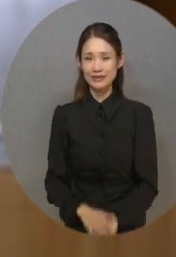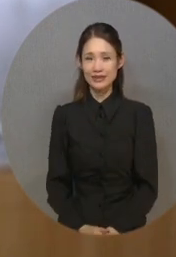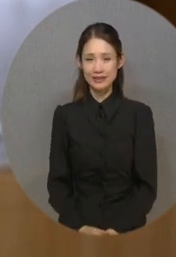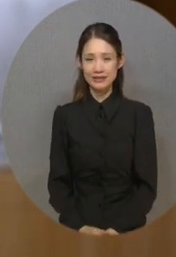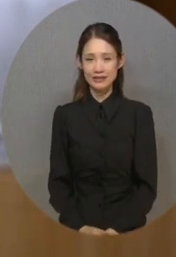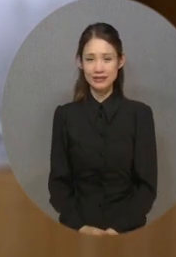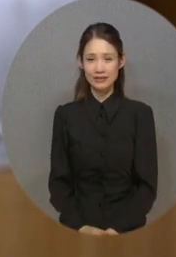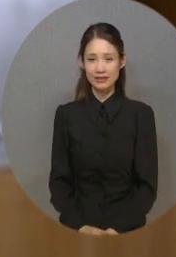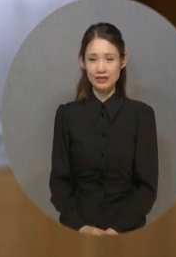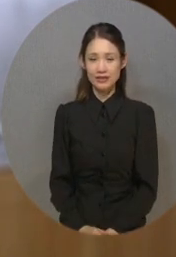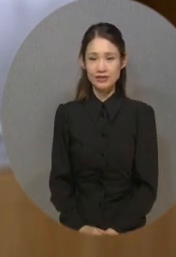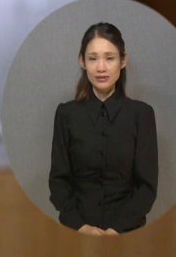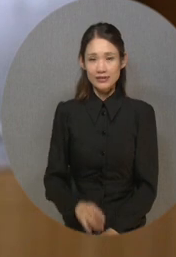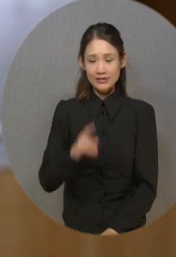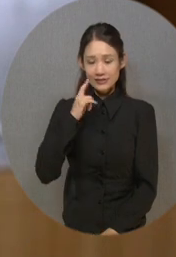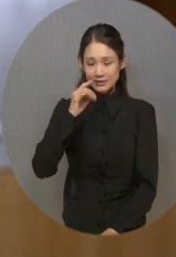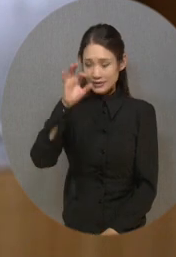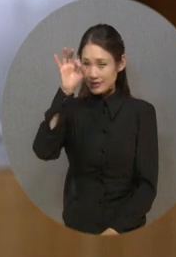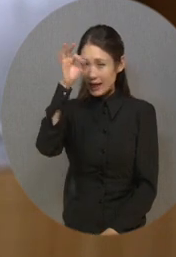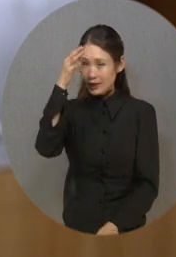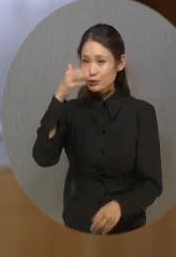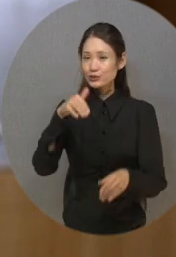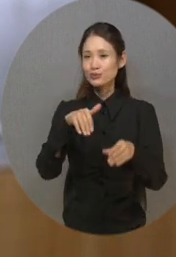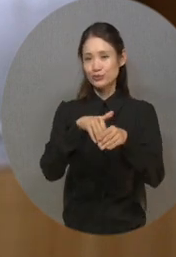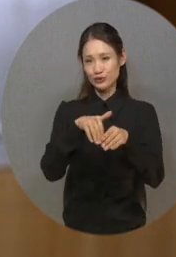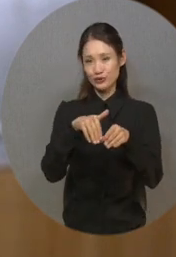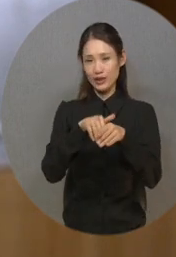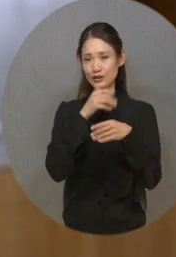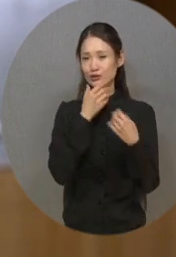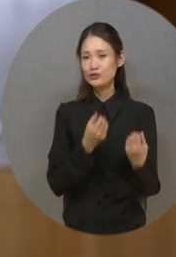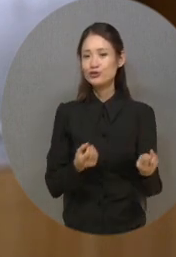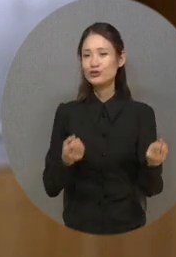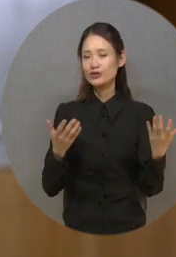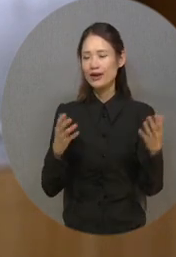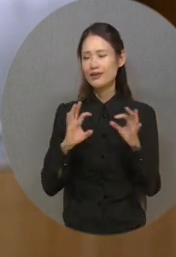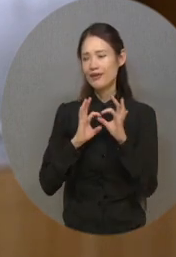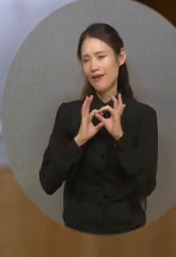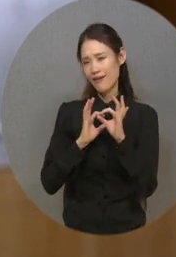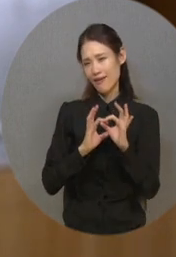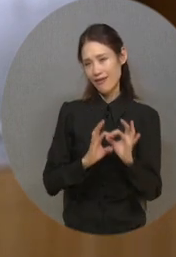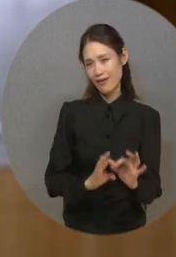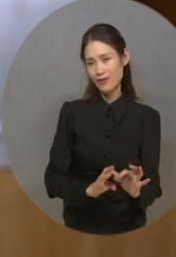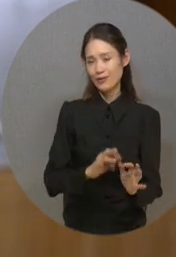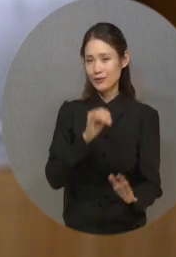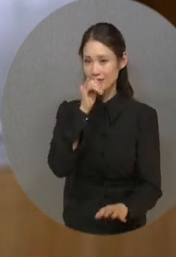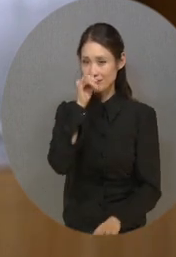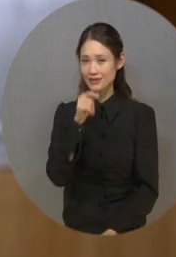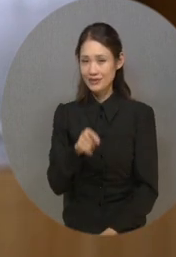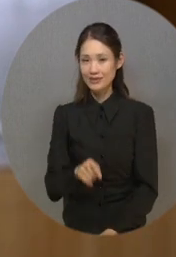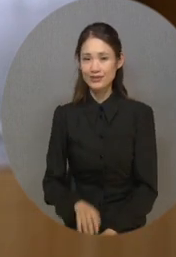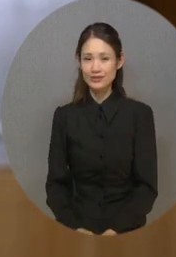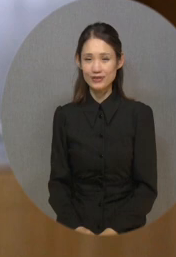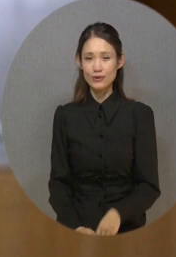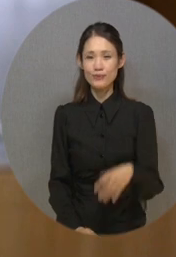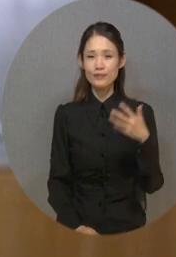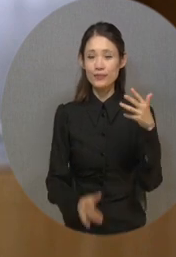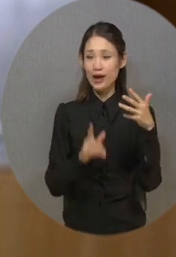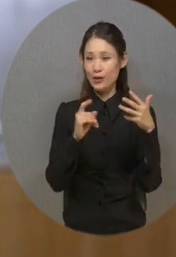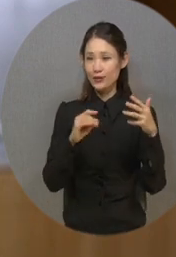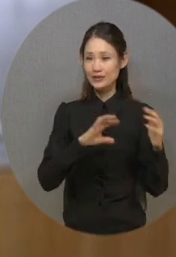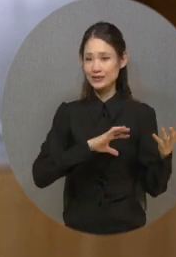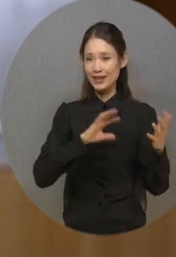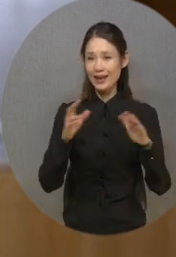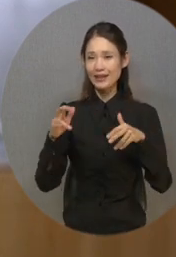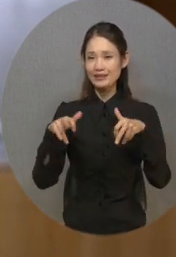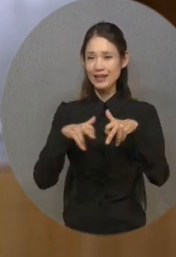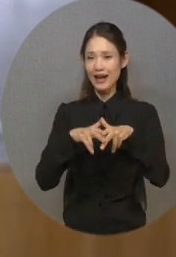때문에 예술 문화의 축제가 네. 1년 내도록 이렇게 아. 끊이지 않는 그런 도시인데 또 8월 달에 이렇게 세계